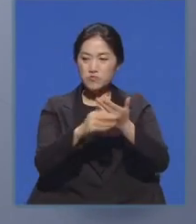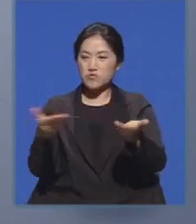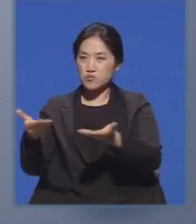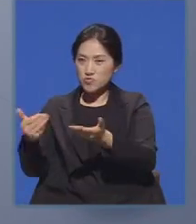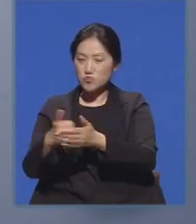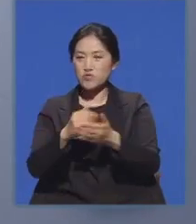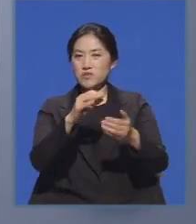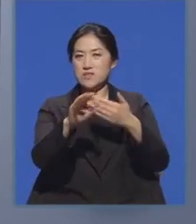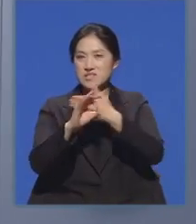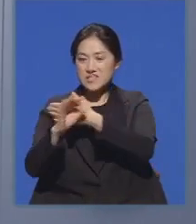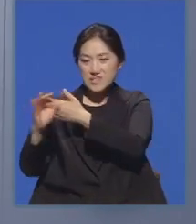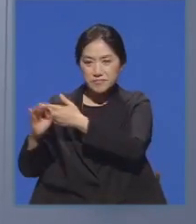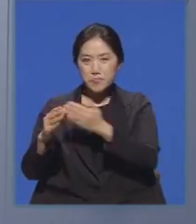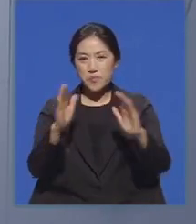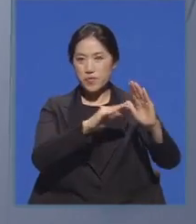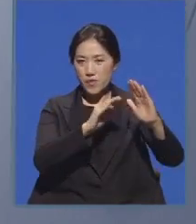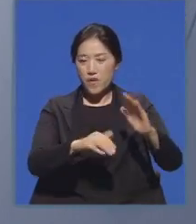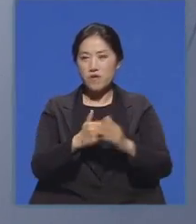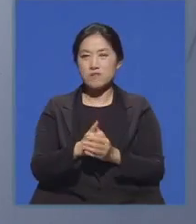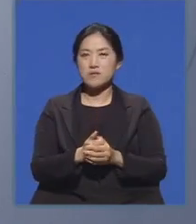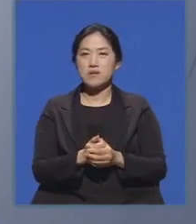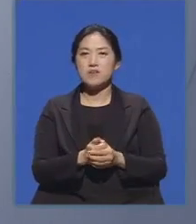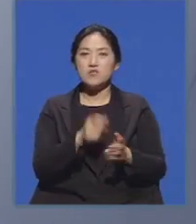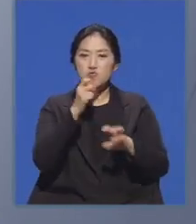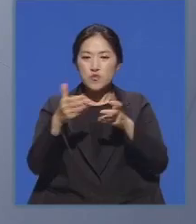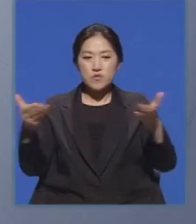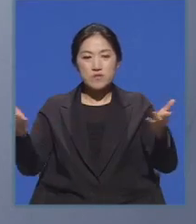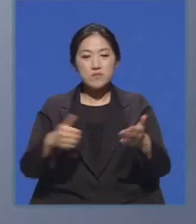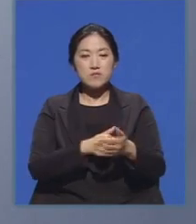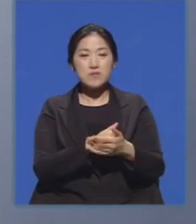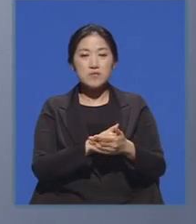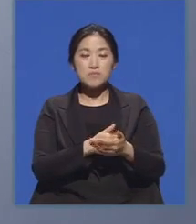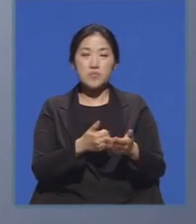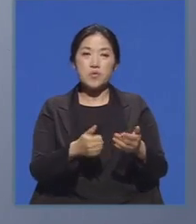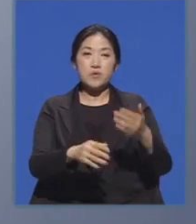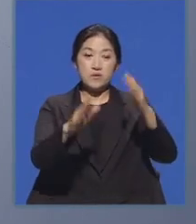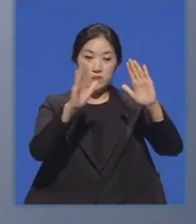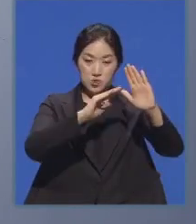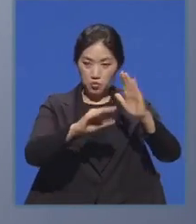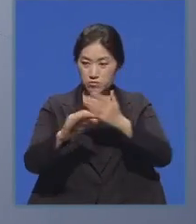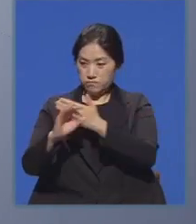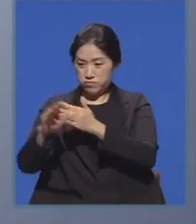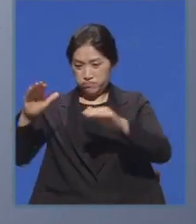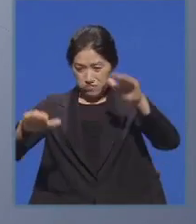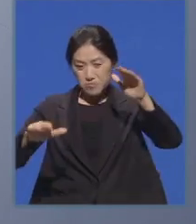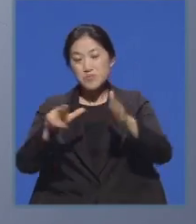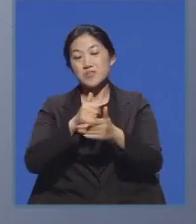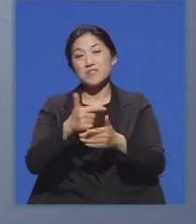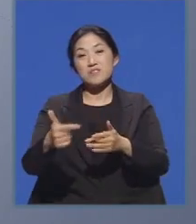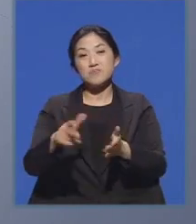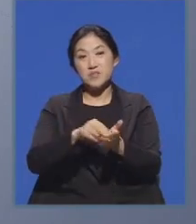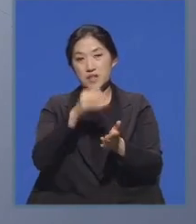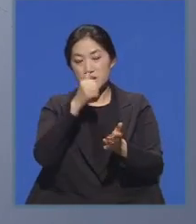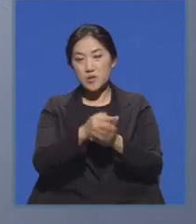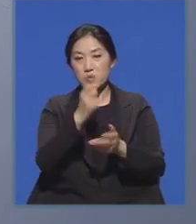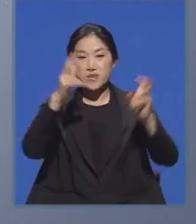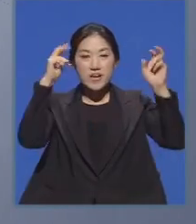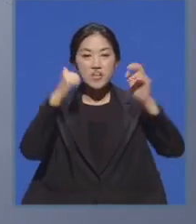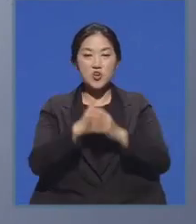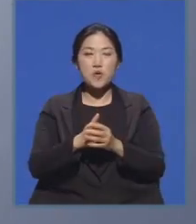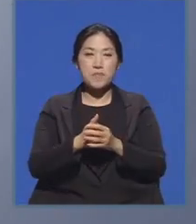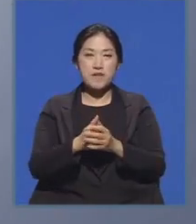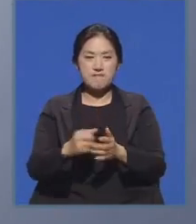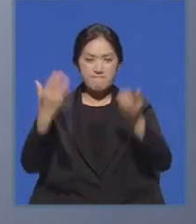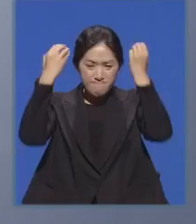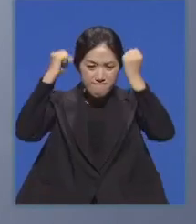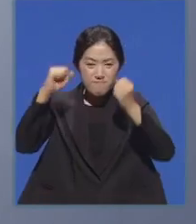중소기업 정규직, 비정규직 이 노동계층에 대해서 네. 문제가 분명히 있다고 생각하고 네. 대기업의 강성 노조가 양보할 게 많다고 생각합니다.